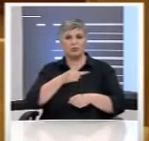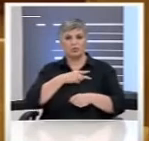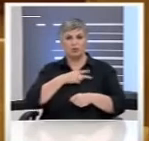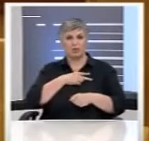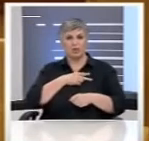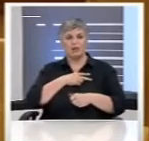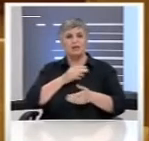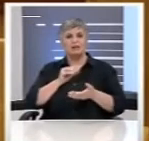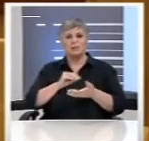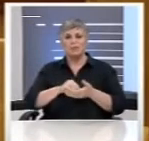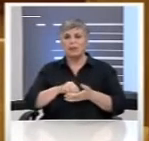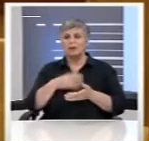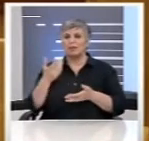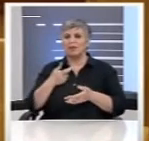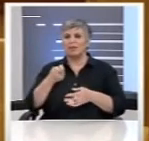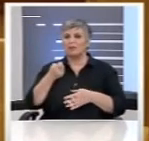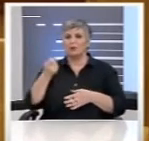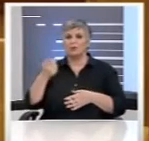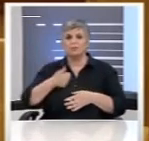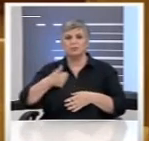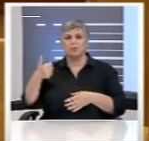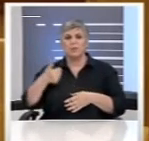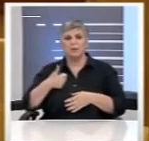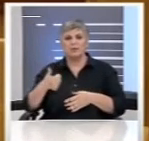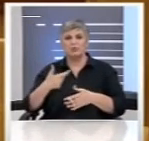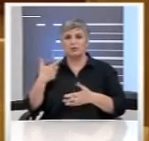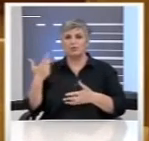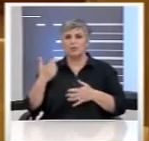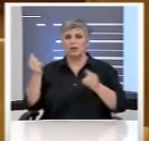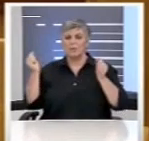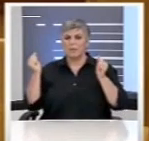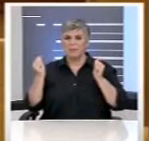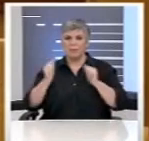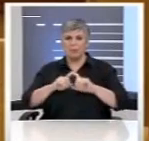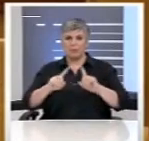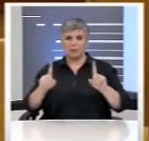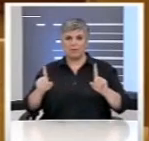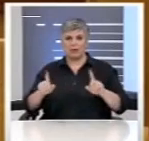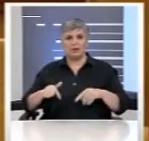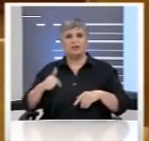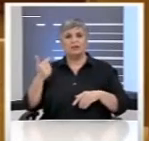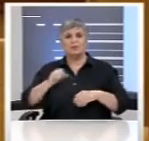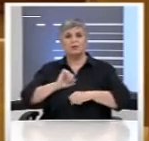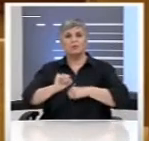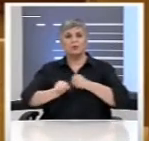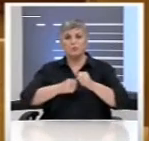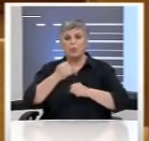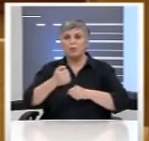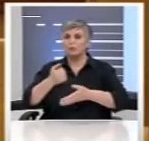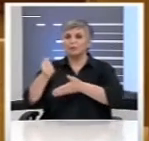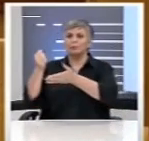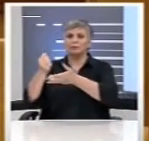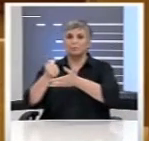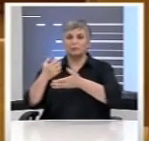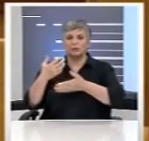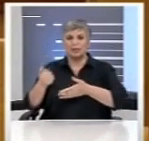κράτους, αλλά μέσω του κράτους και των επιχειρήσεων και των τραπεζών, ώστε να τονωθεί η ρευστότητα και να πάρει μπρος η οικονομία,